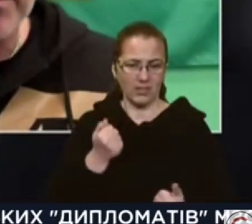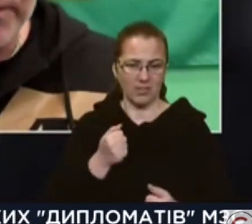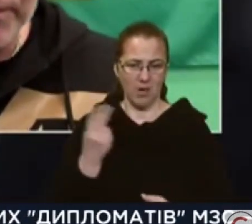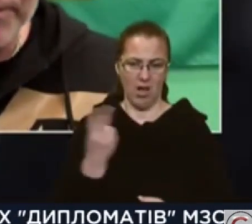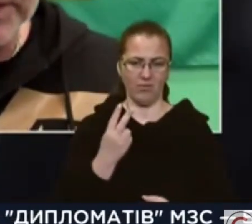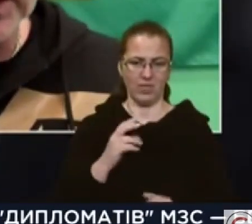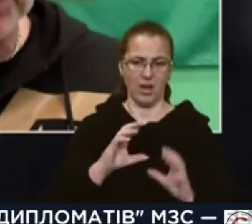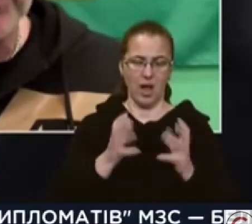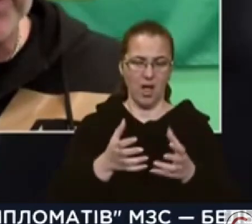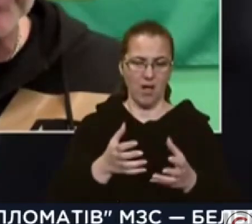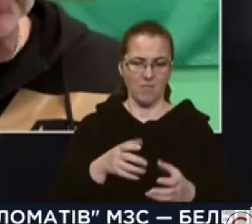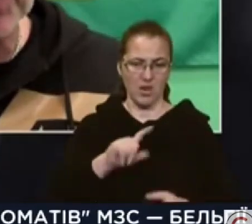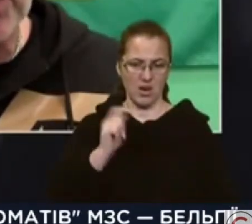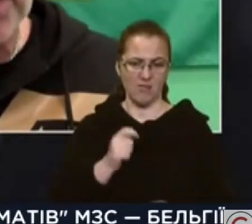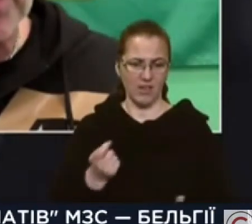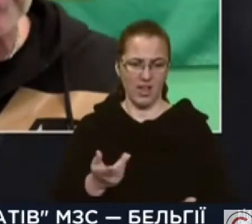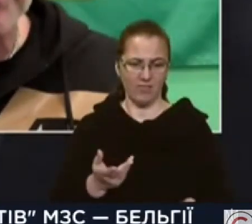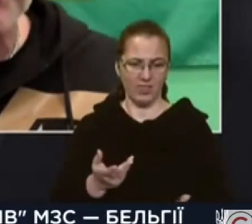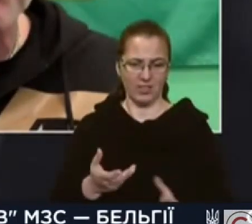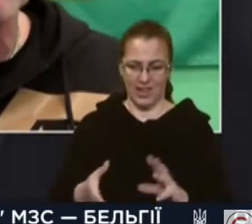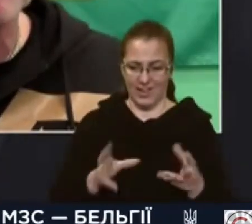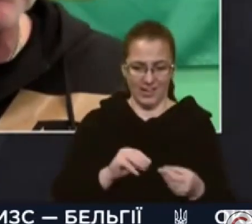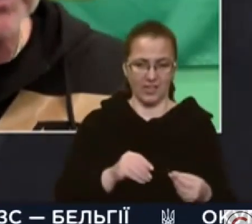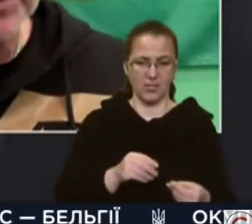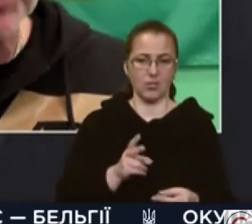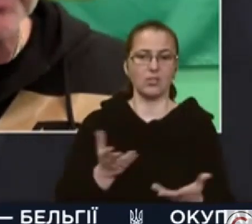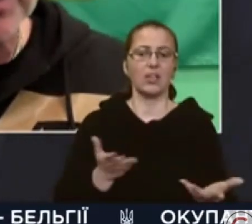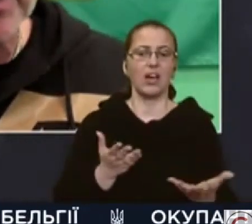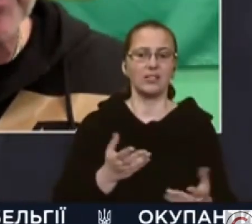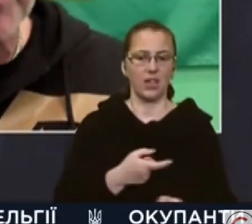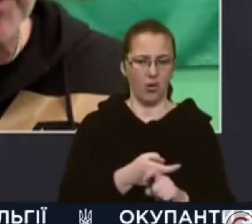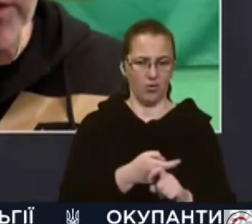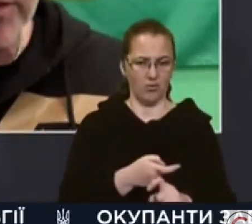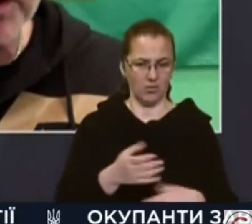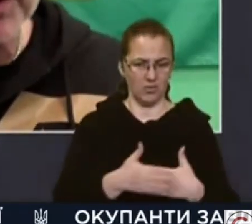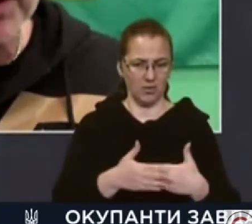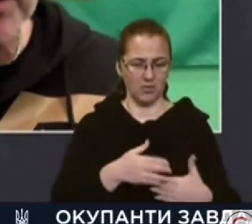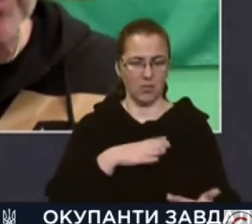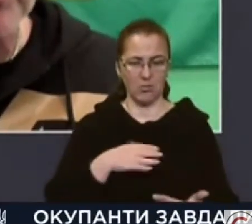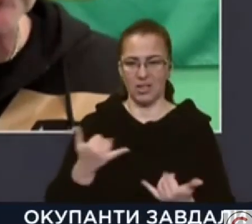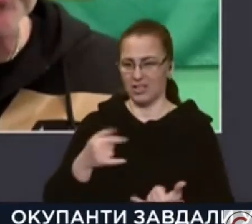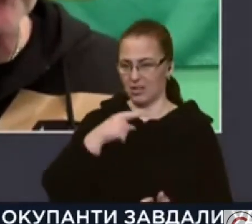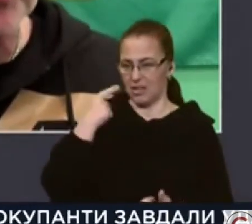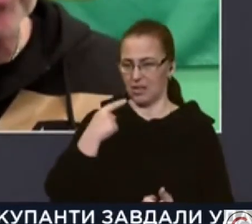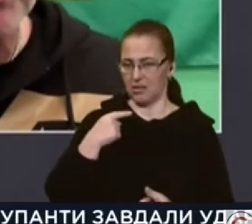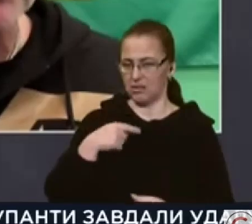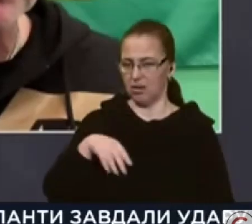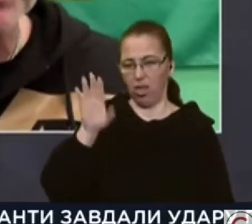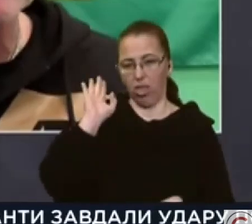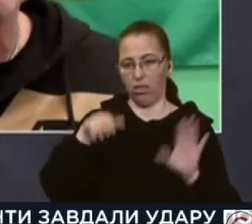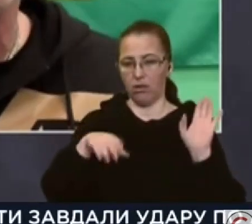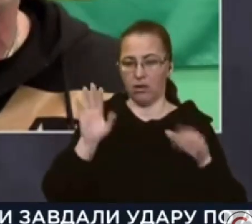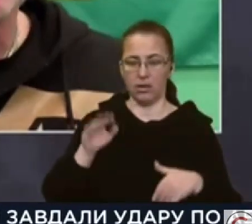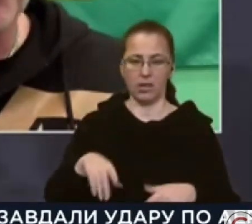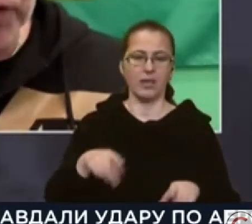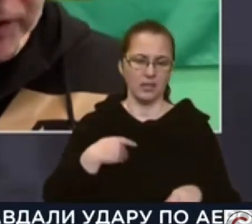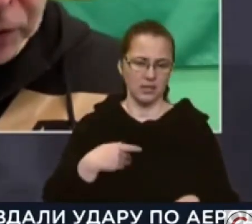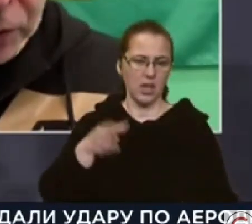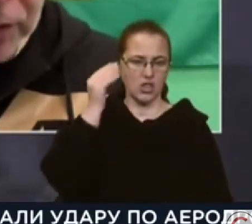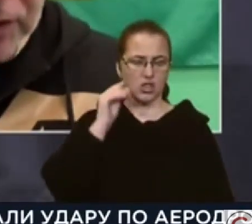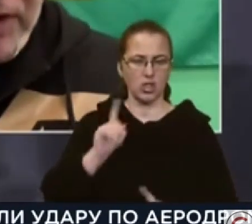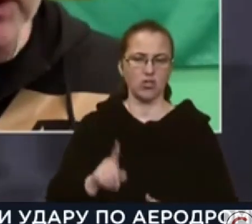обязательно скажу вам, что я считаю, по моему убеждению, все равно,